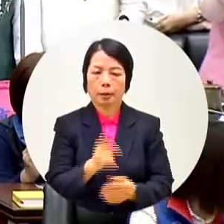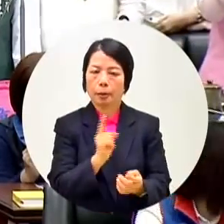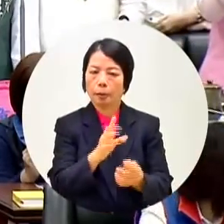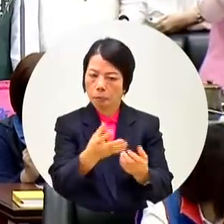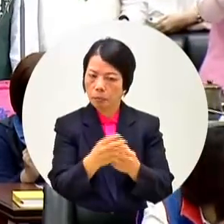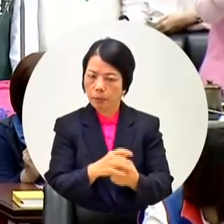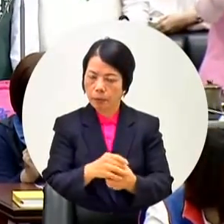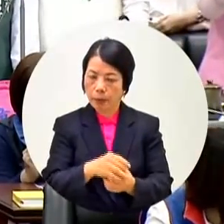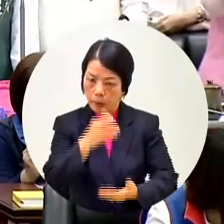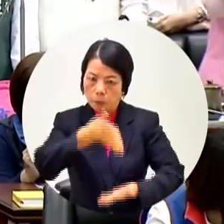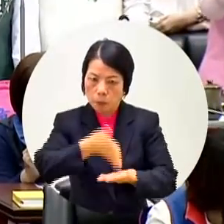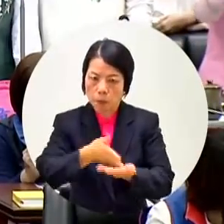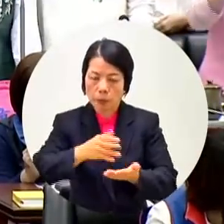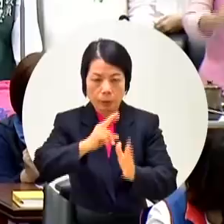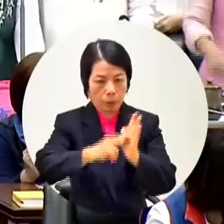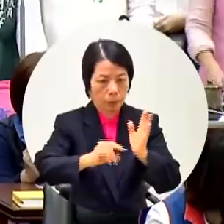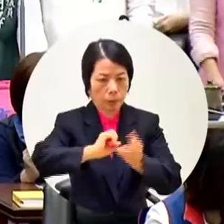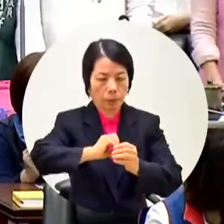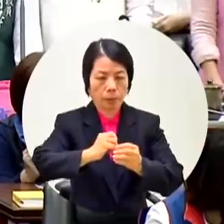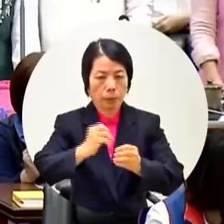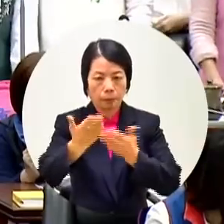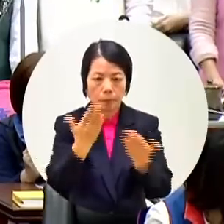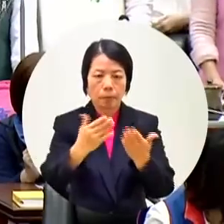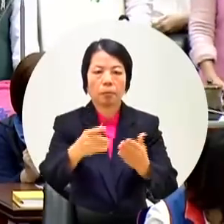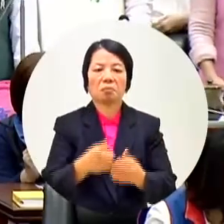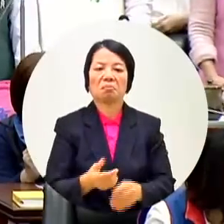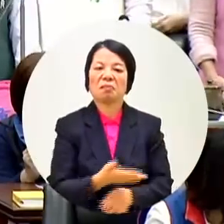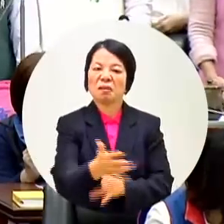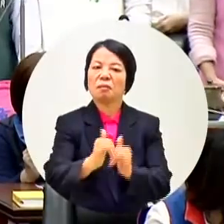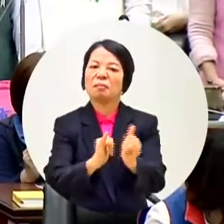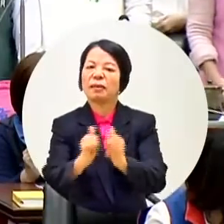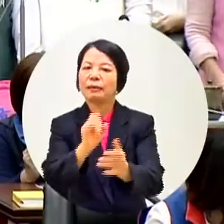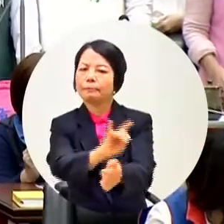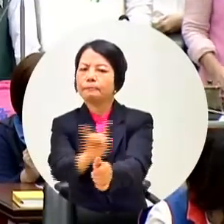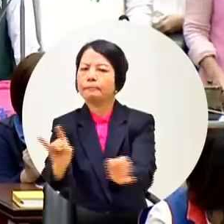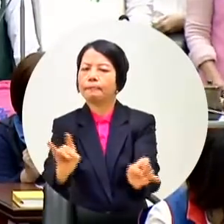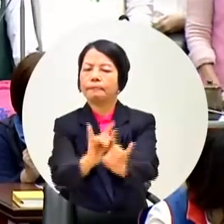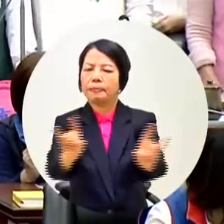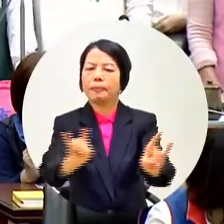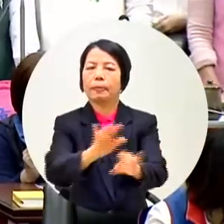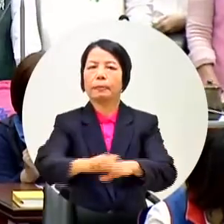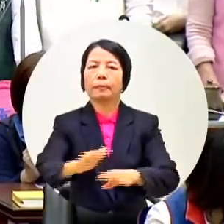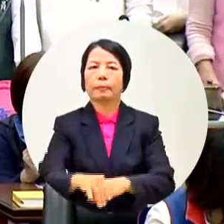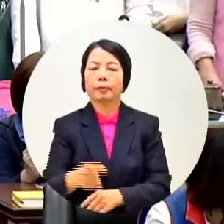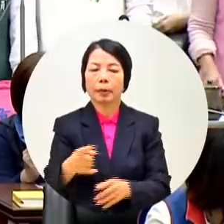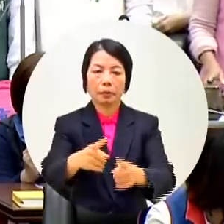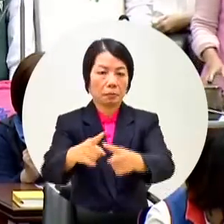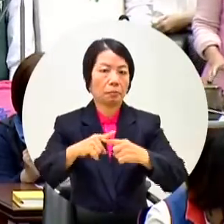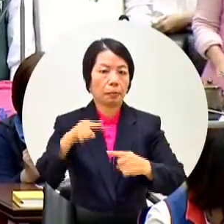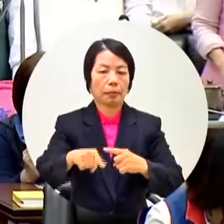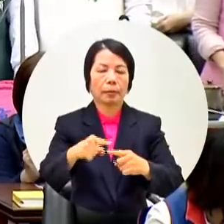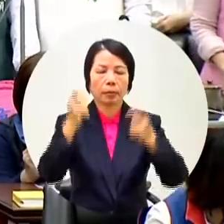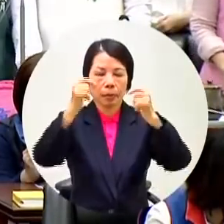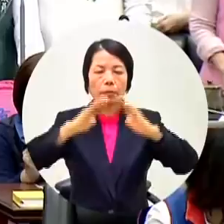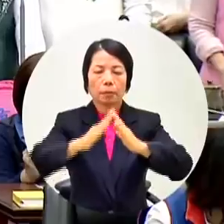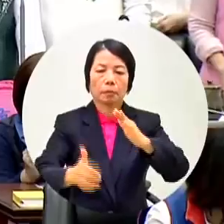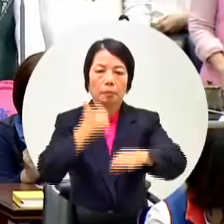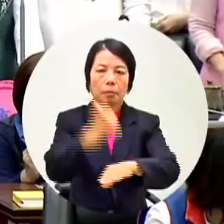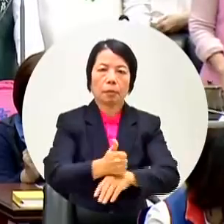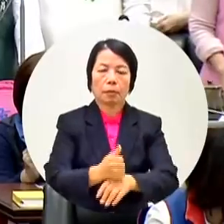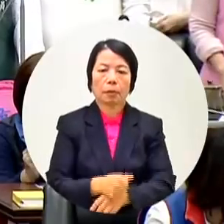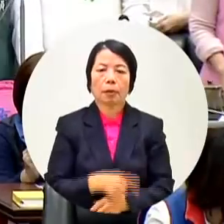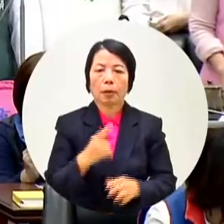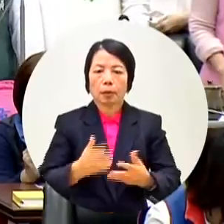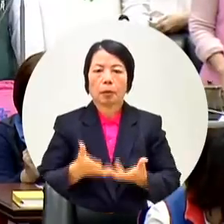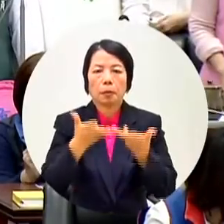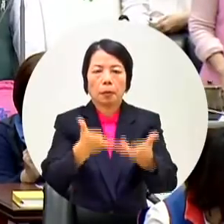说，在你来当高雄市长，推动高雄市政，哦，是不是会去牺牲到台湾国家主权的利益，我们的